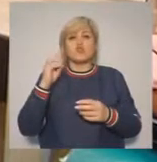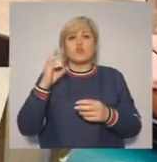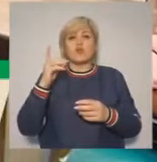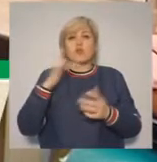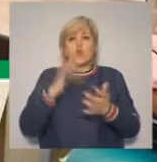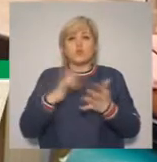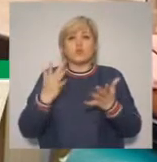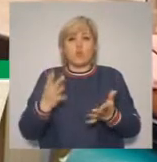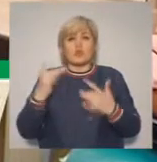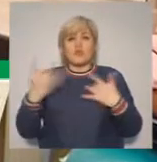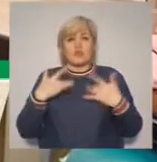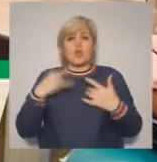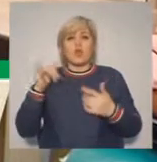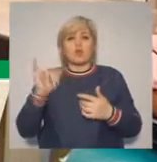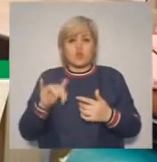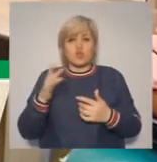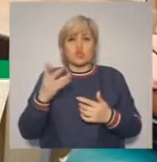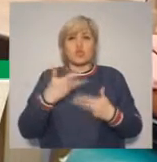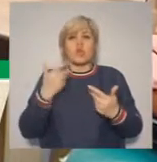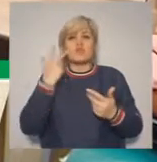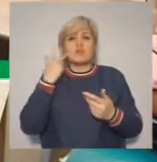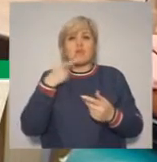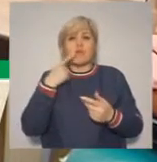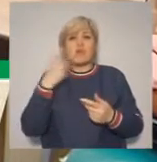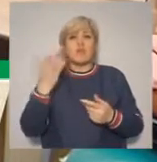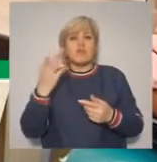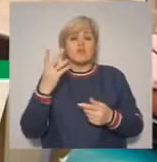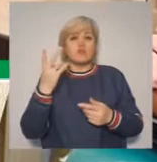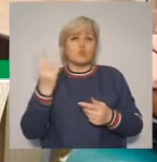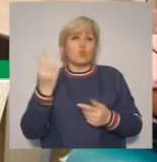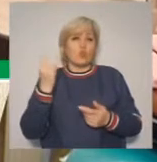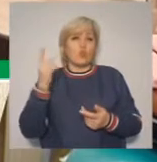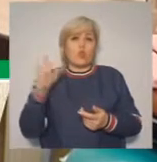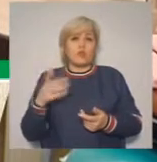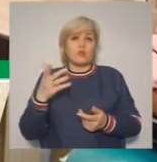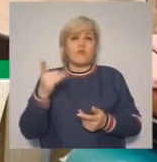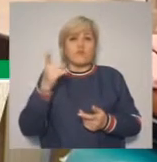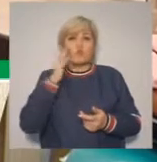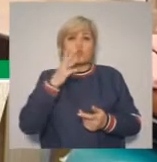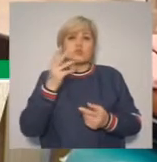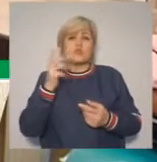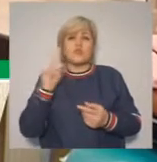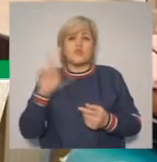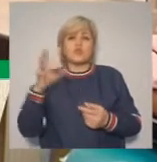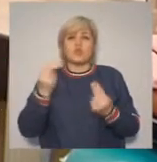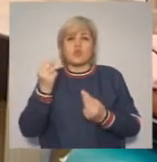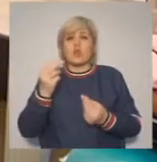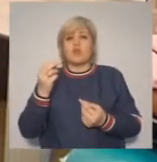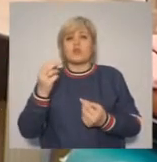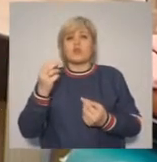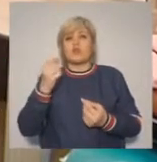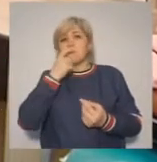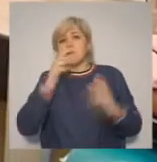всегда говорили, а вы кукольник, да? Вы будете вечно играть там ежиков, мишек,